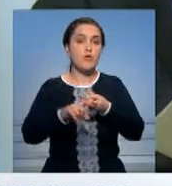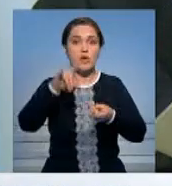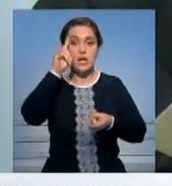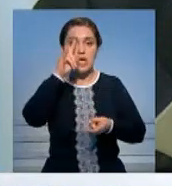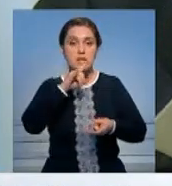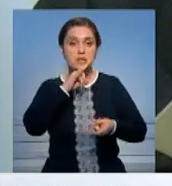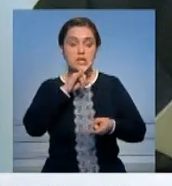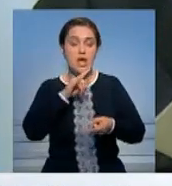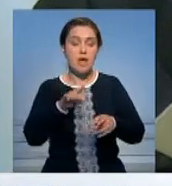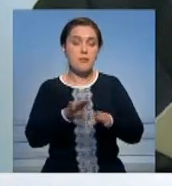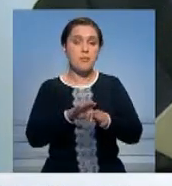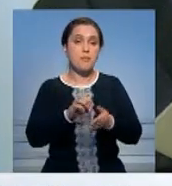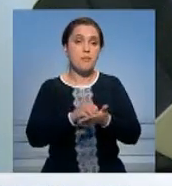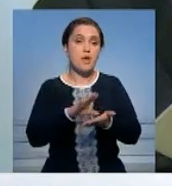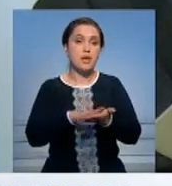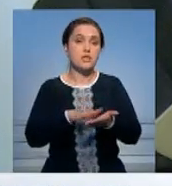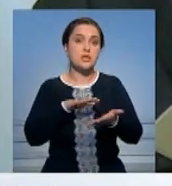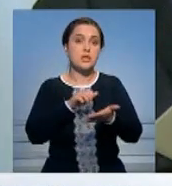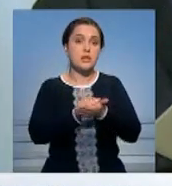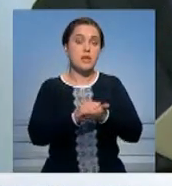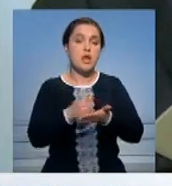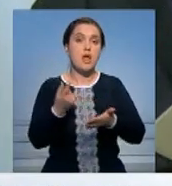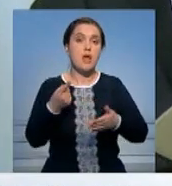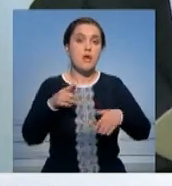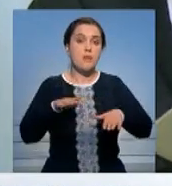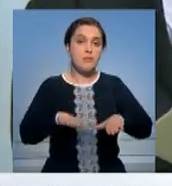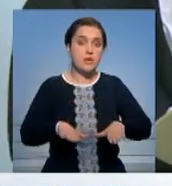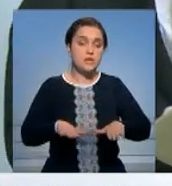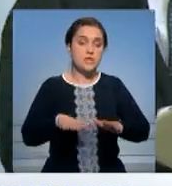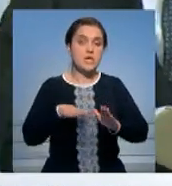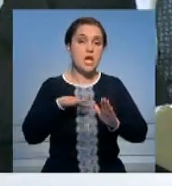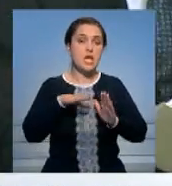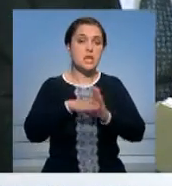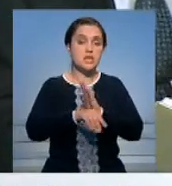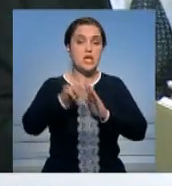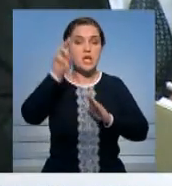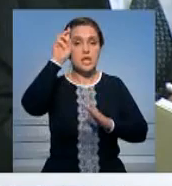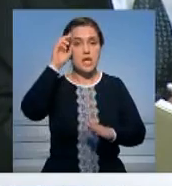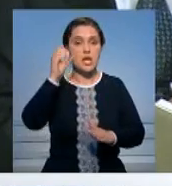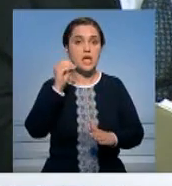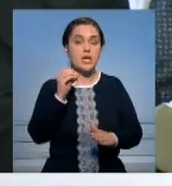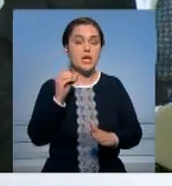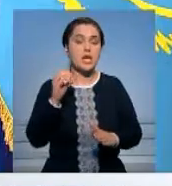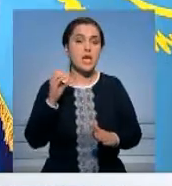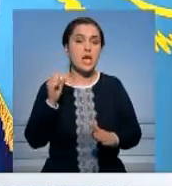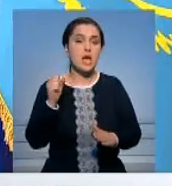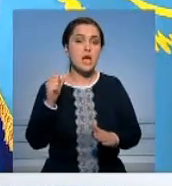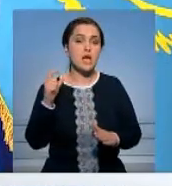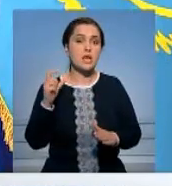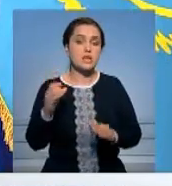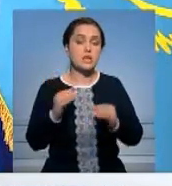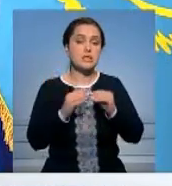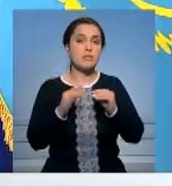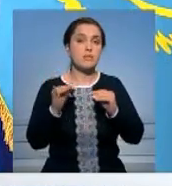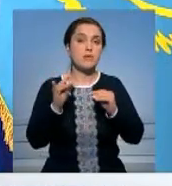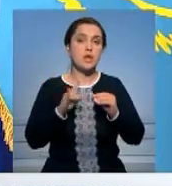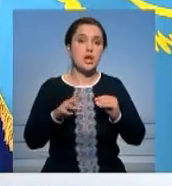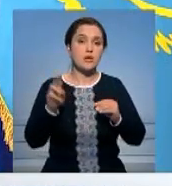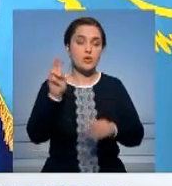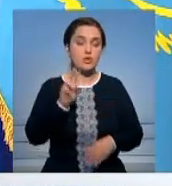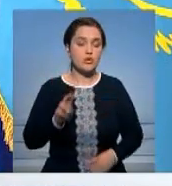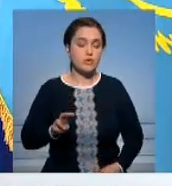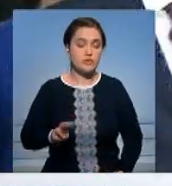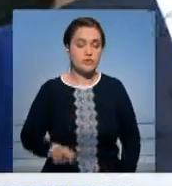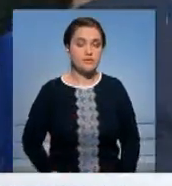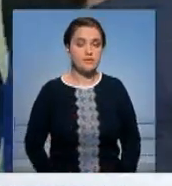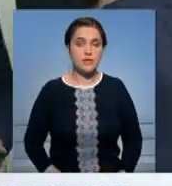этому показателю занимает первое место среди стран ЕС – около 10 миллиардов долларов